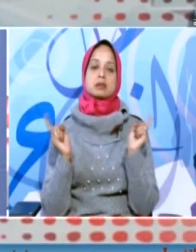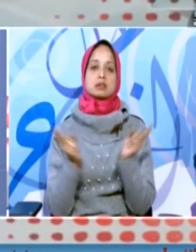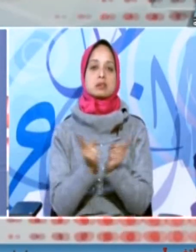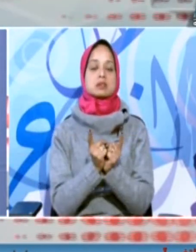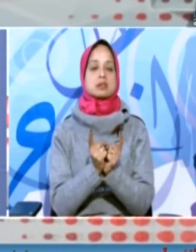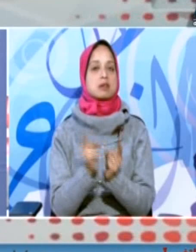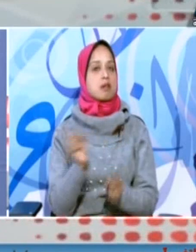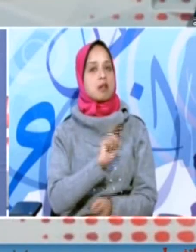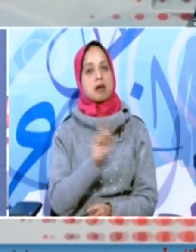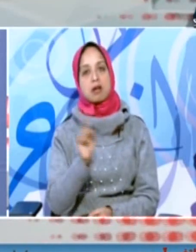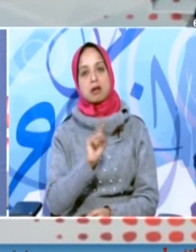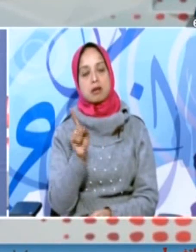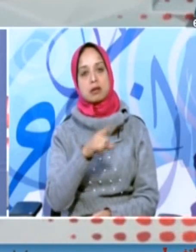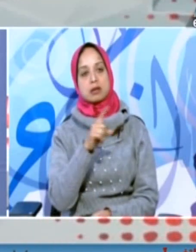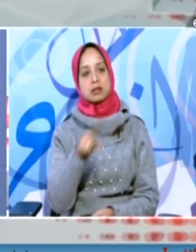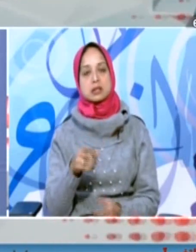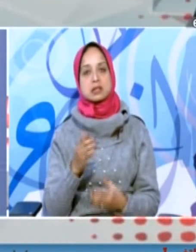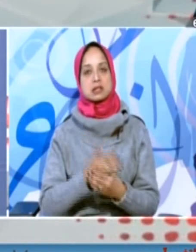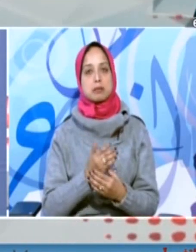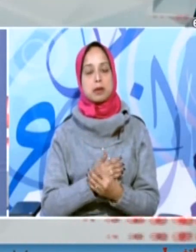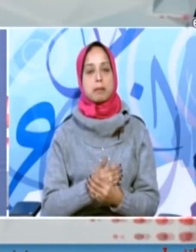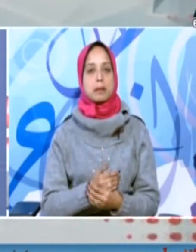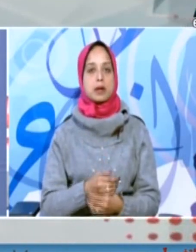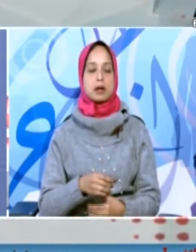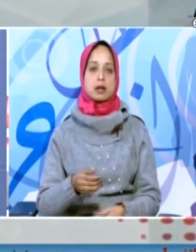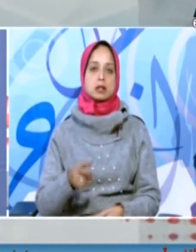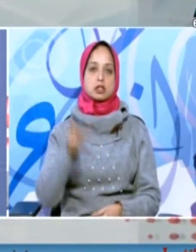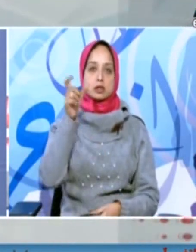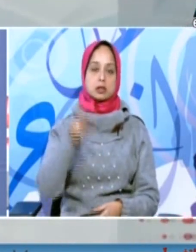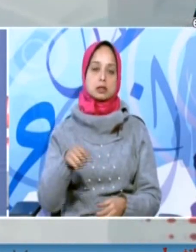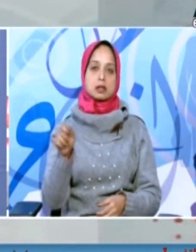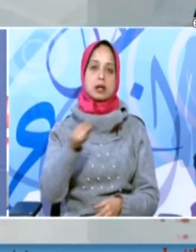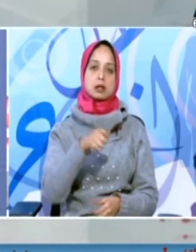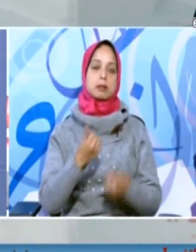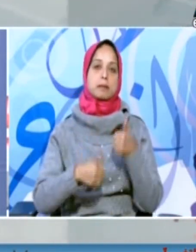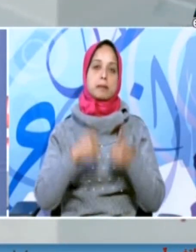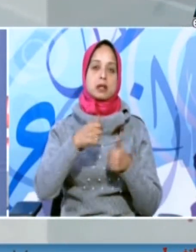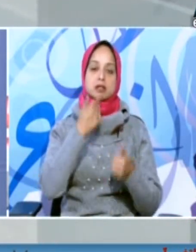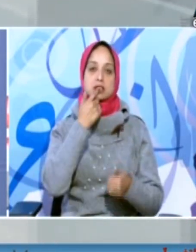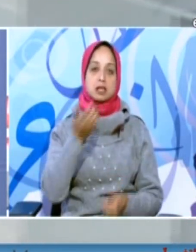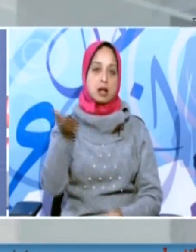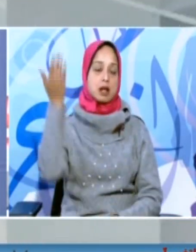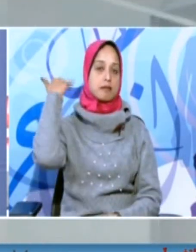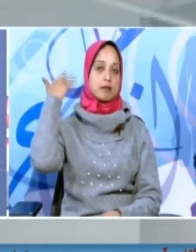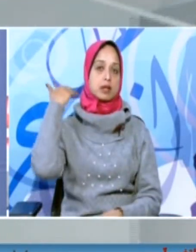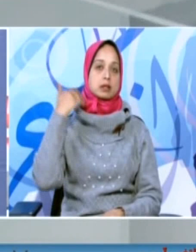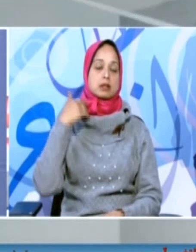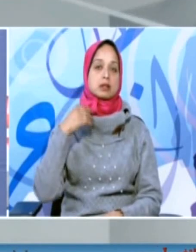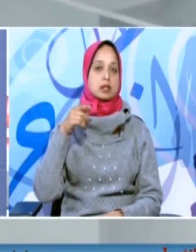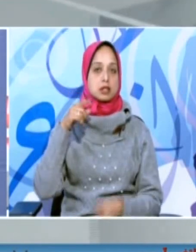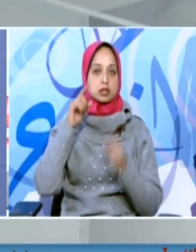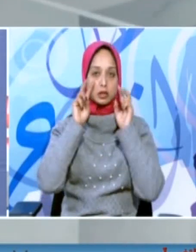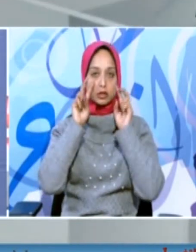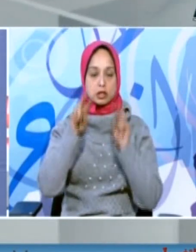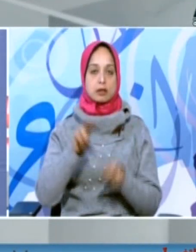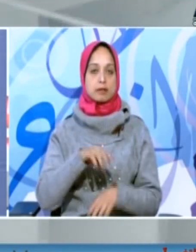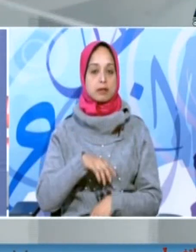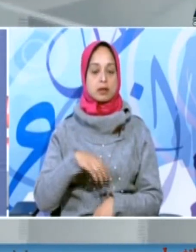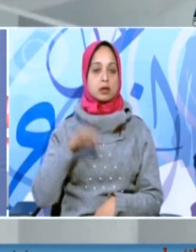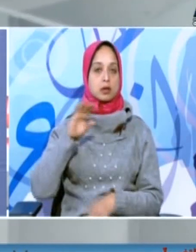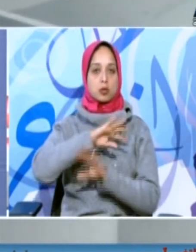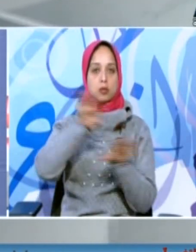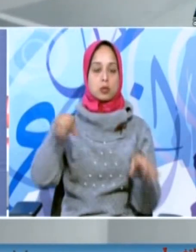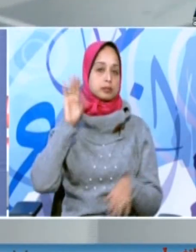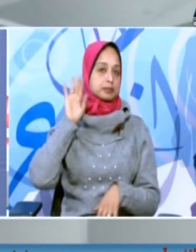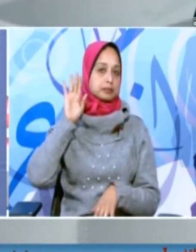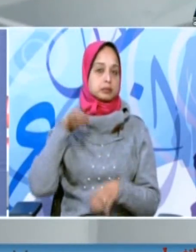عمل كارثه مروعه، يعني تحس ان اللي عمل الامتحان السنه اللي فاتت ساب شاف الناس ايه اللي سايباه وجابه في الامتحان. يعني